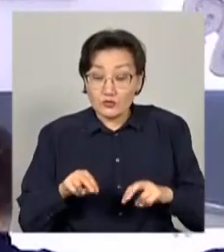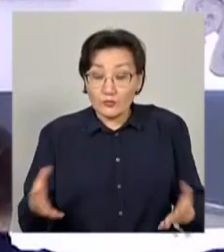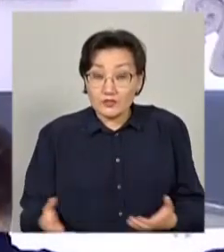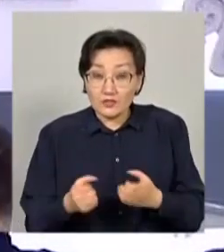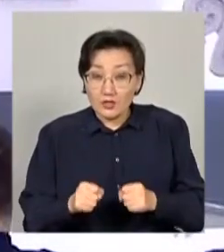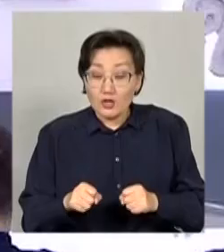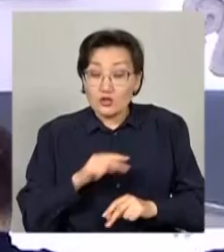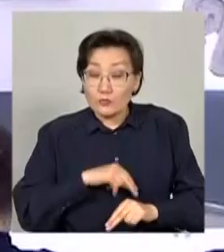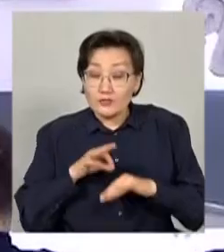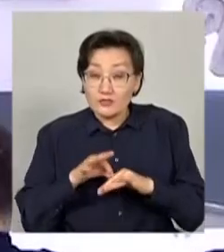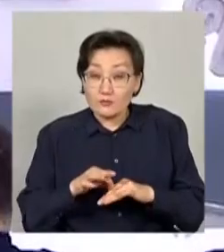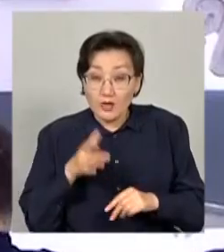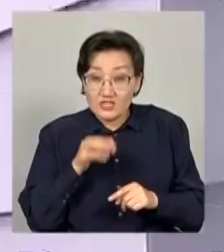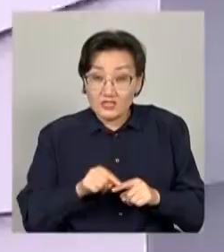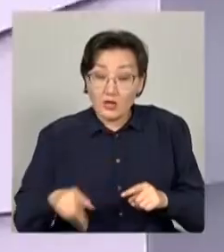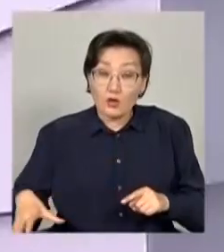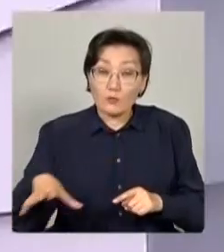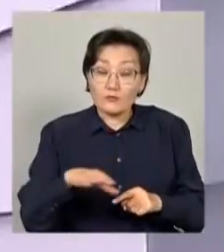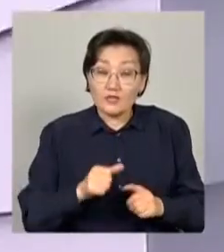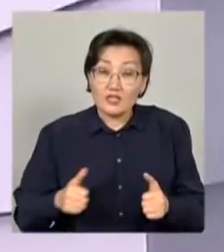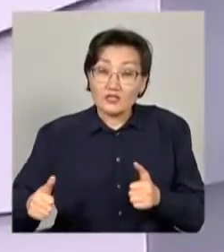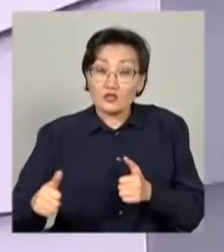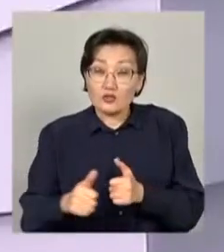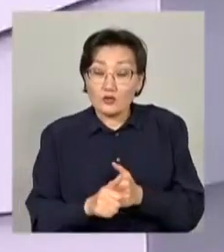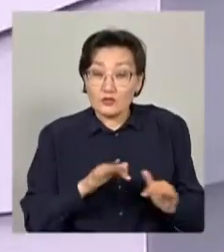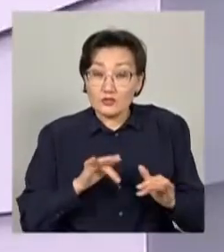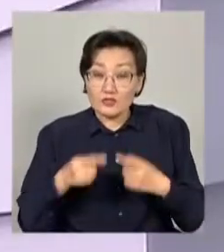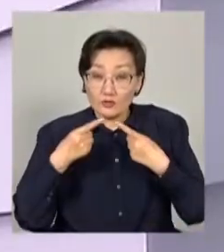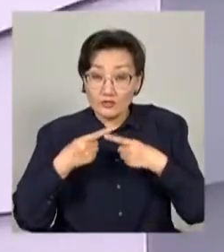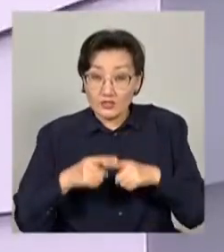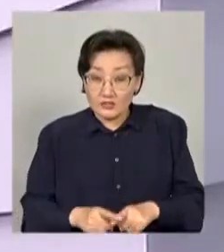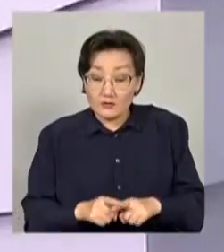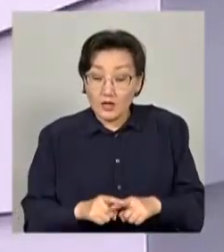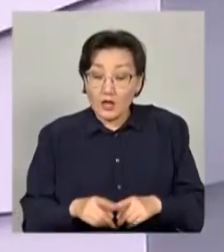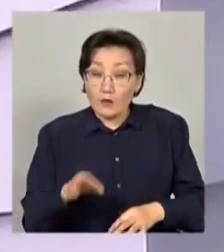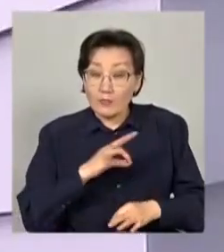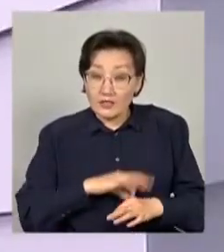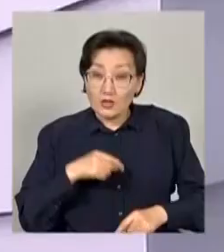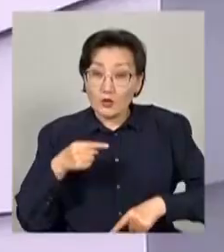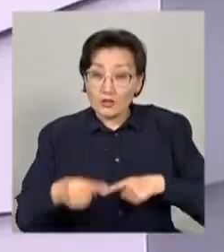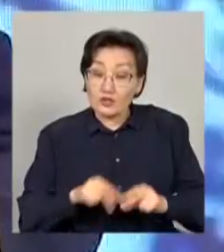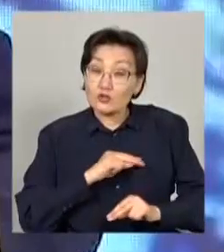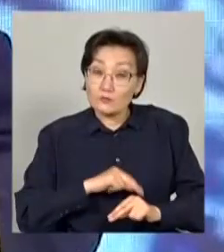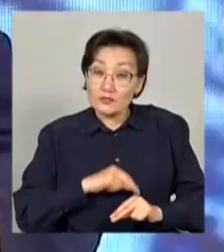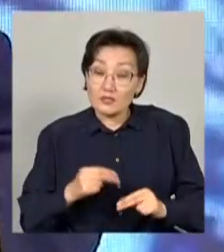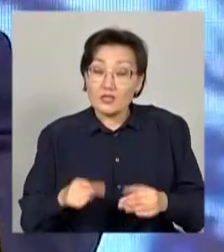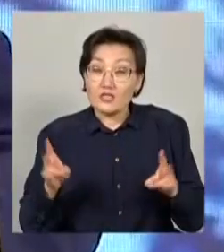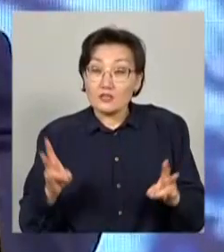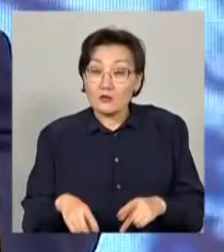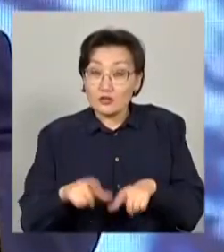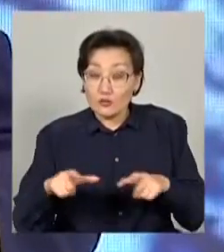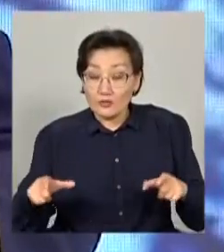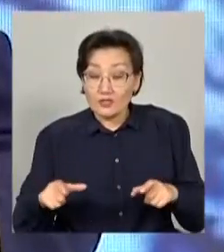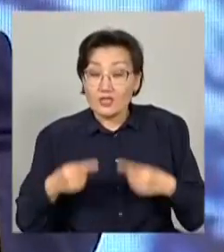жүргізу барысында барлық озық әдістемелер мен технологияларды пайдаланды. Яғни зардап